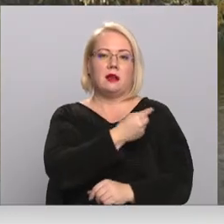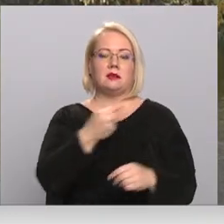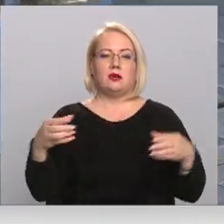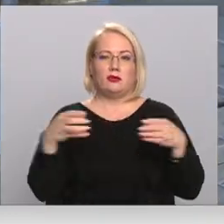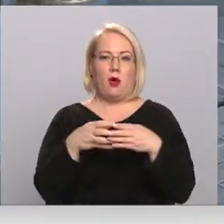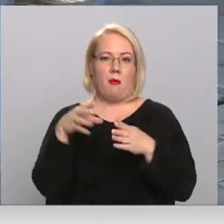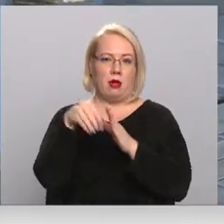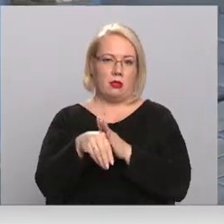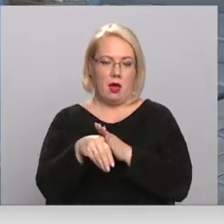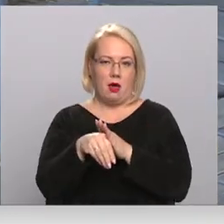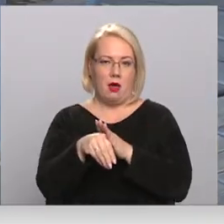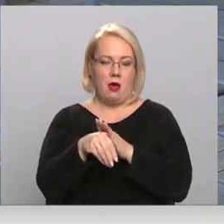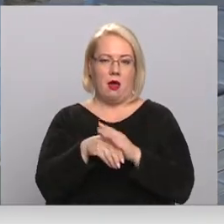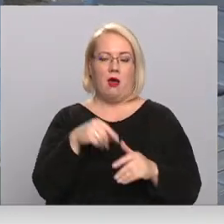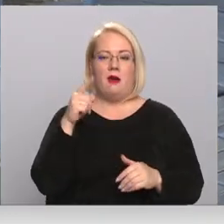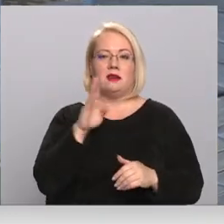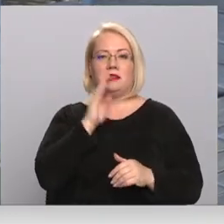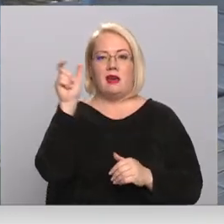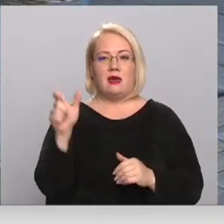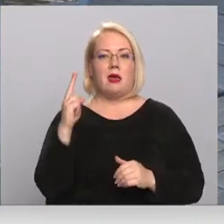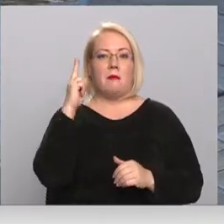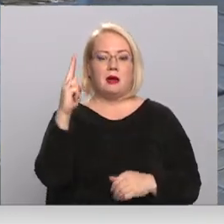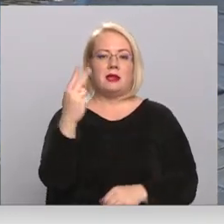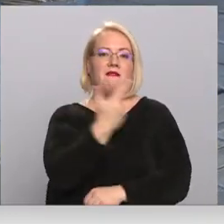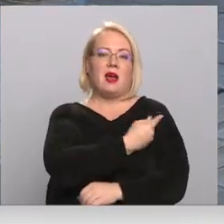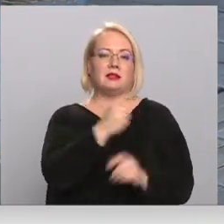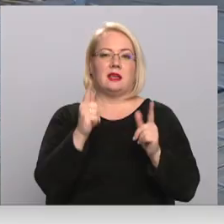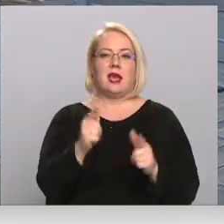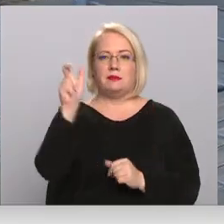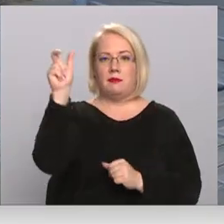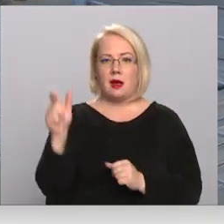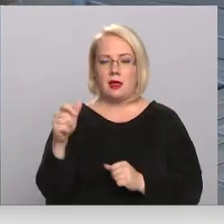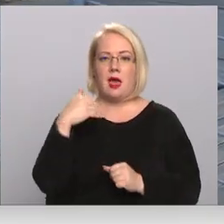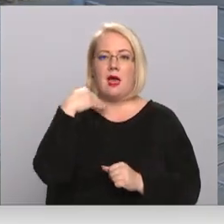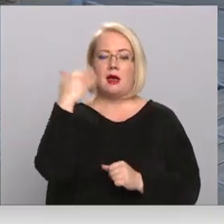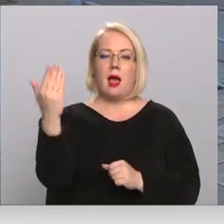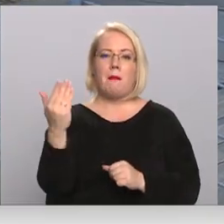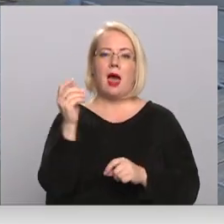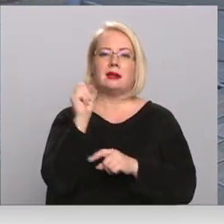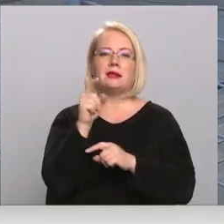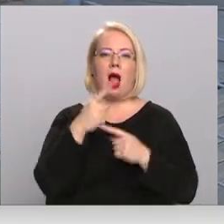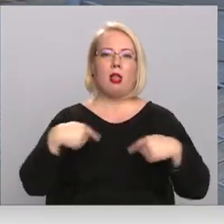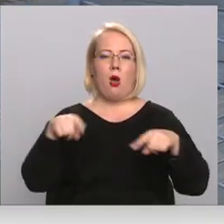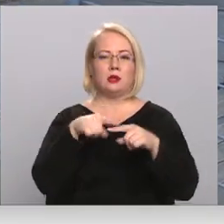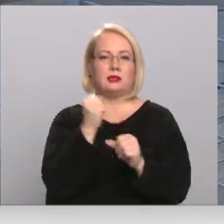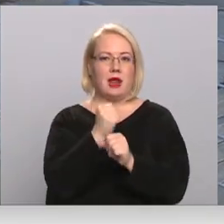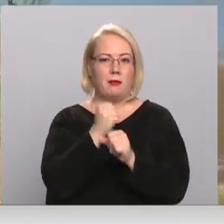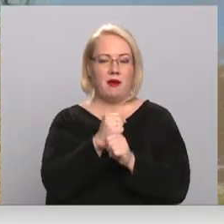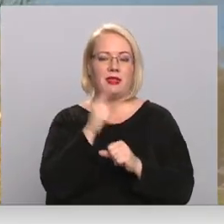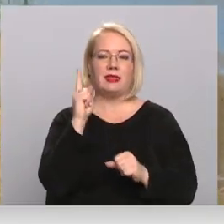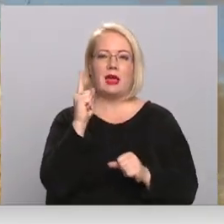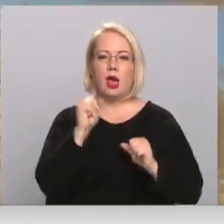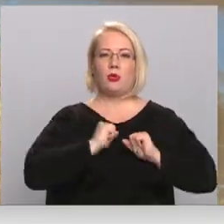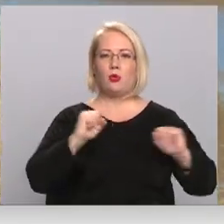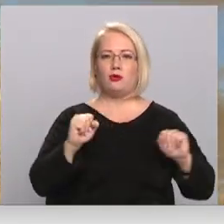komandā. Inga ir pārliecināta vakcinācijas piekritēji. Kamēr salons varēja darboties, strādāja tikai zaļajā režīmā,